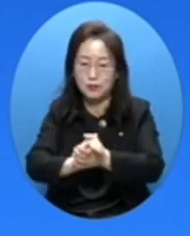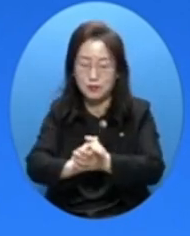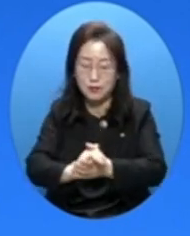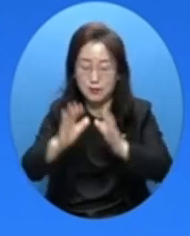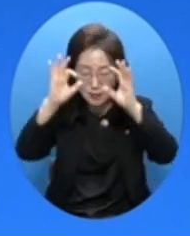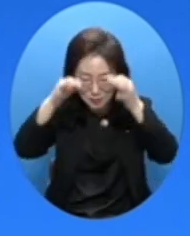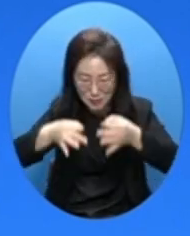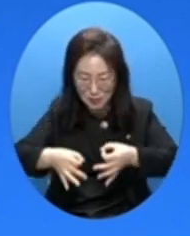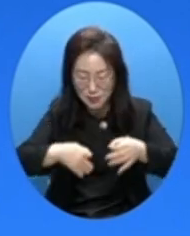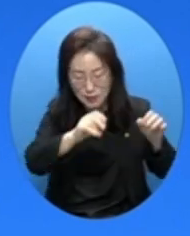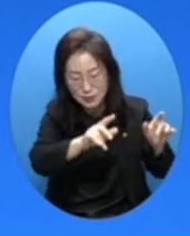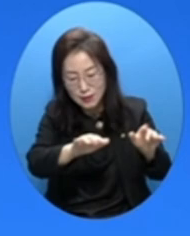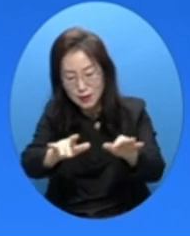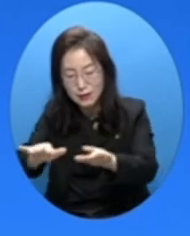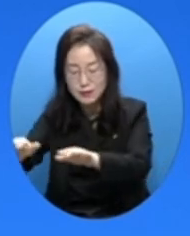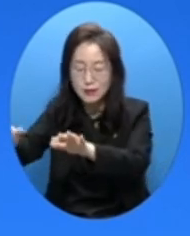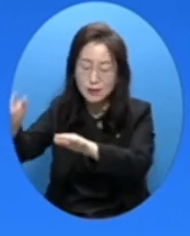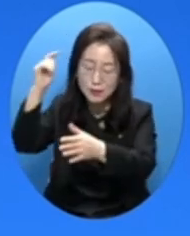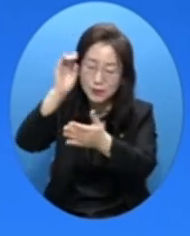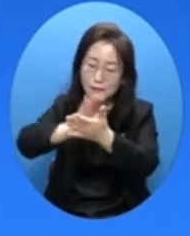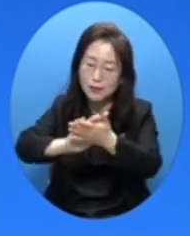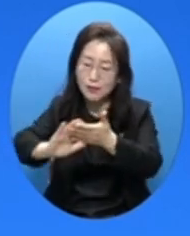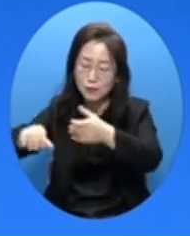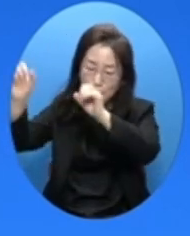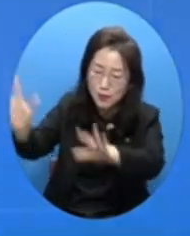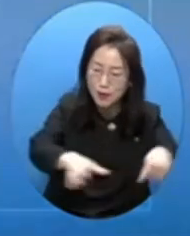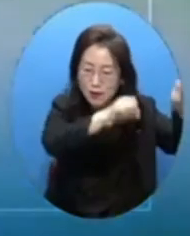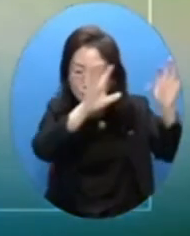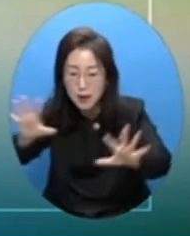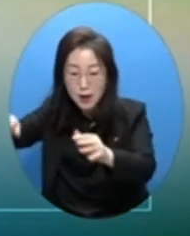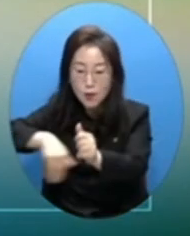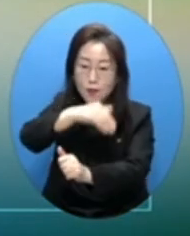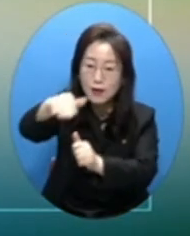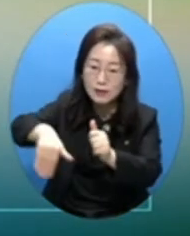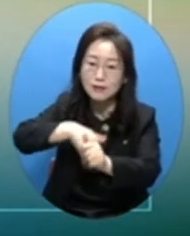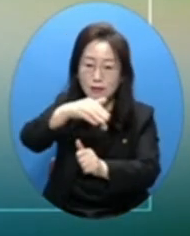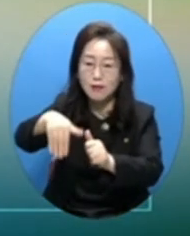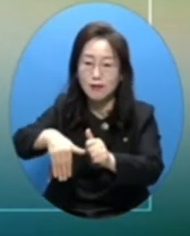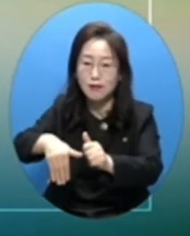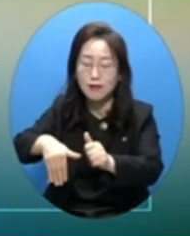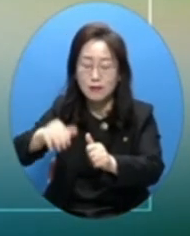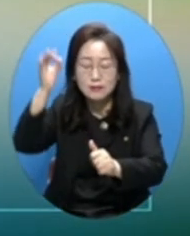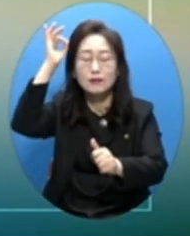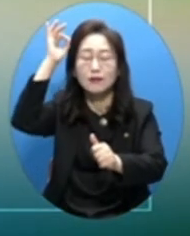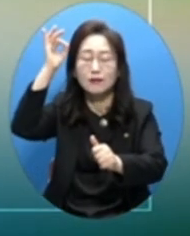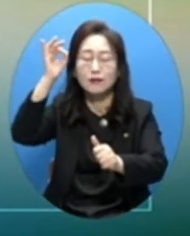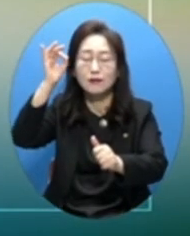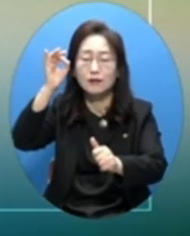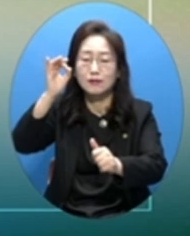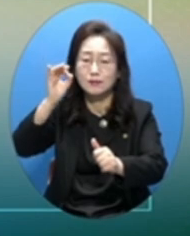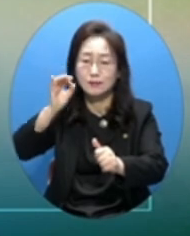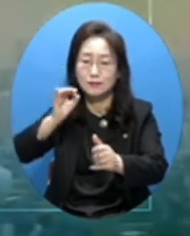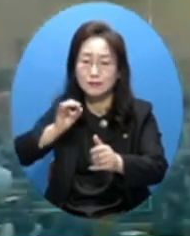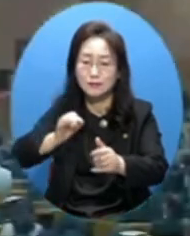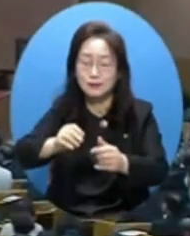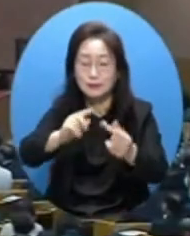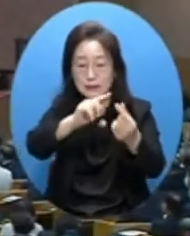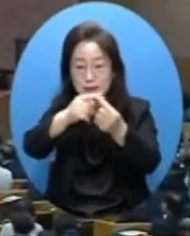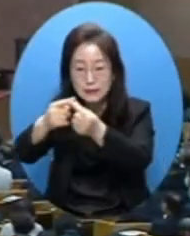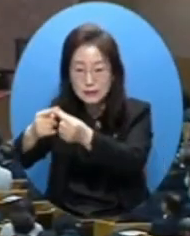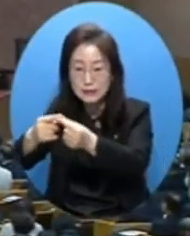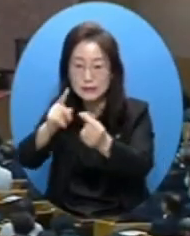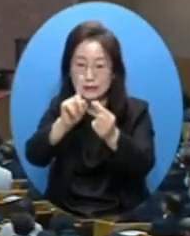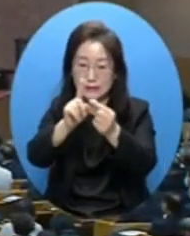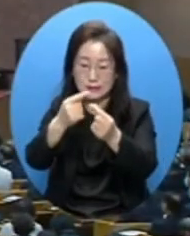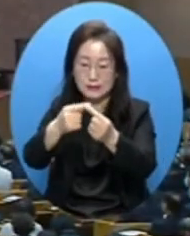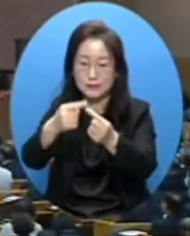때때로 잔잔한 강같이 평탄하게 됐고 큰 풍부가 다가온 어려운 환경에 처했던 뜻을 기억하면서 이렇게 1절을 작사합니다.